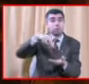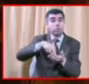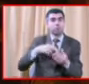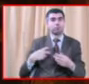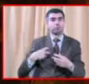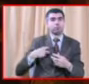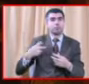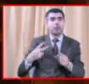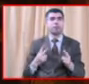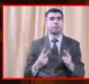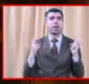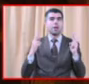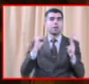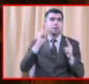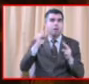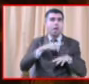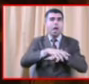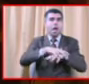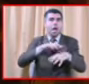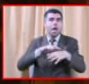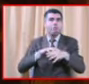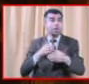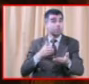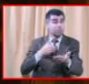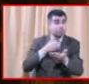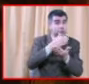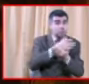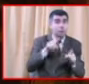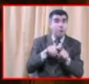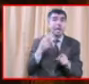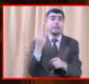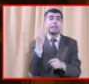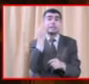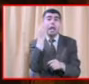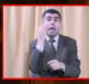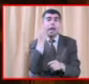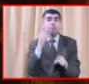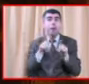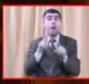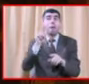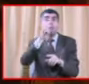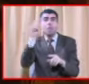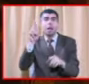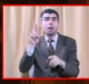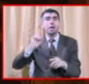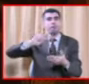والي نزل، لا عام نزل، اليوم كاينة 3 أيام رغم التعليمات السامية